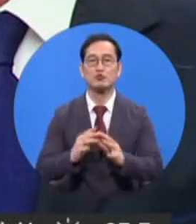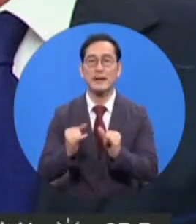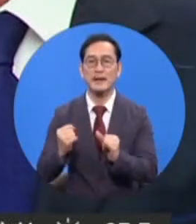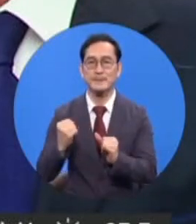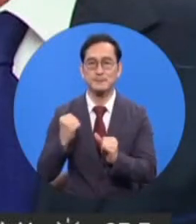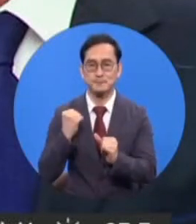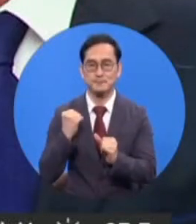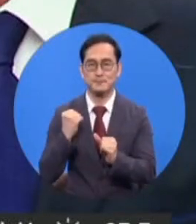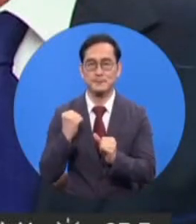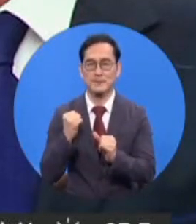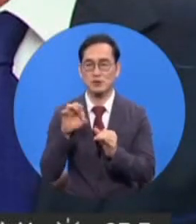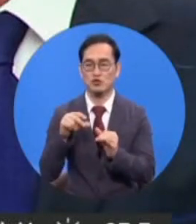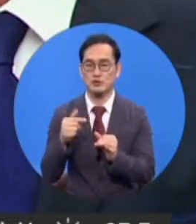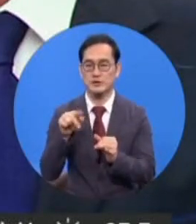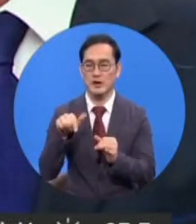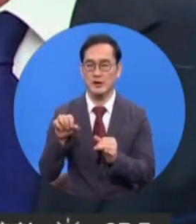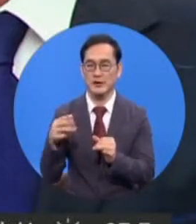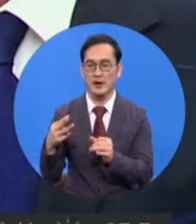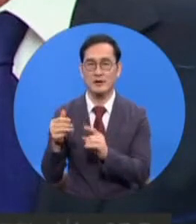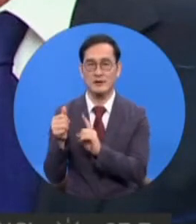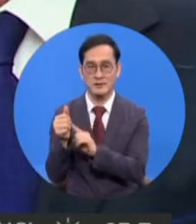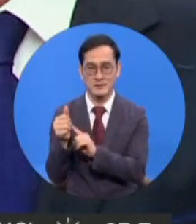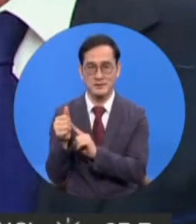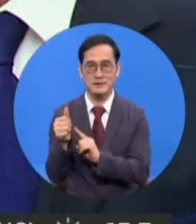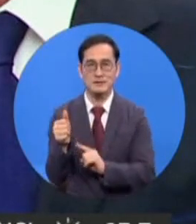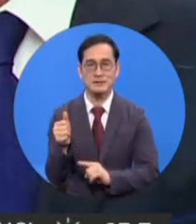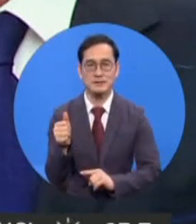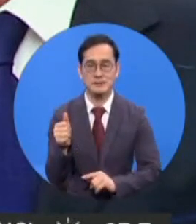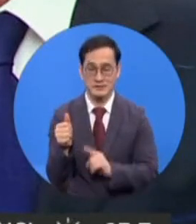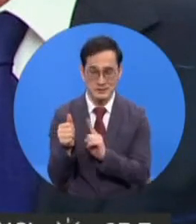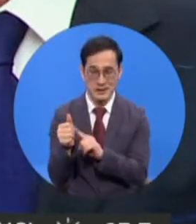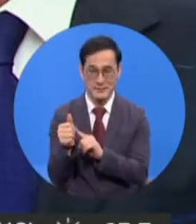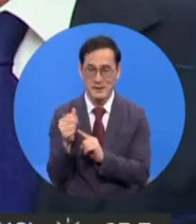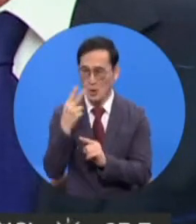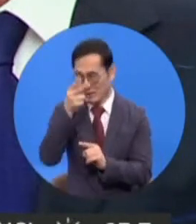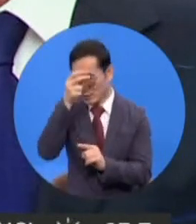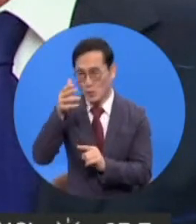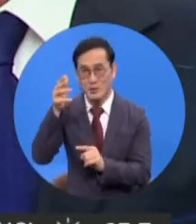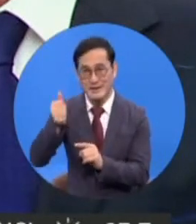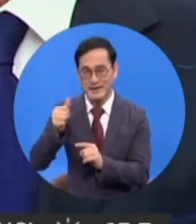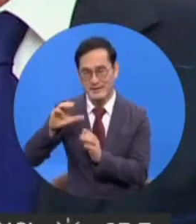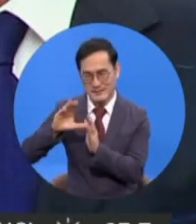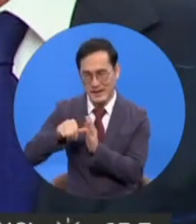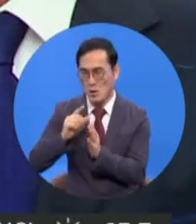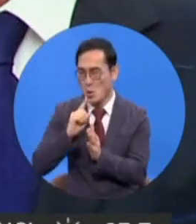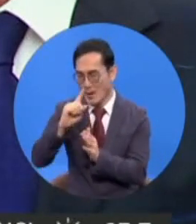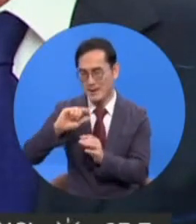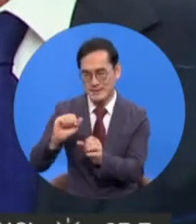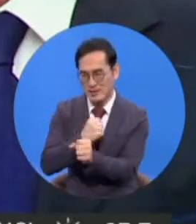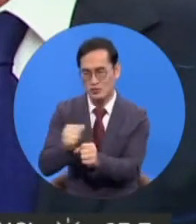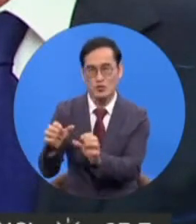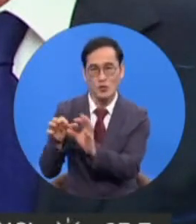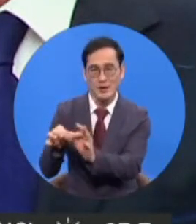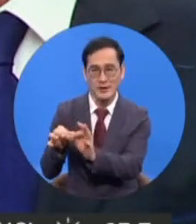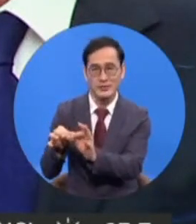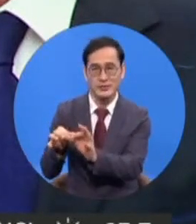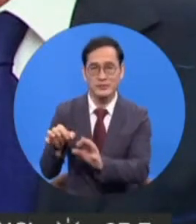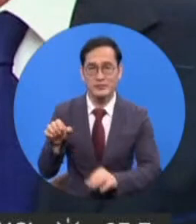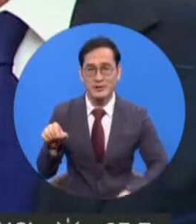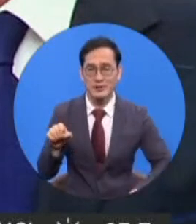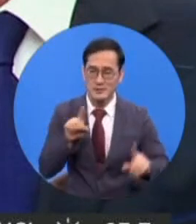줘 윤석열 전 검찰총장을 둘러싼 고발 사주 의혹이 박지원 국정원장의 개입설 5